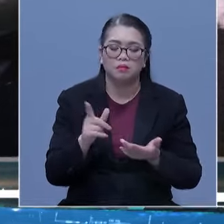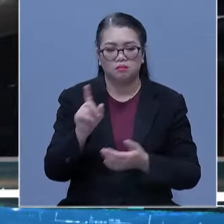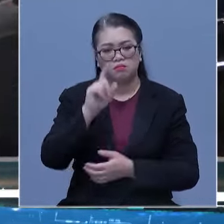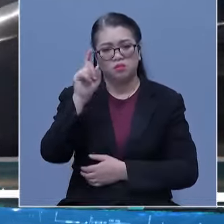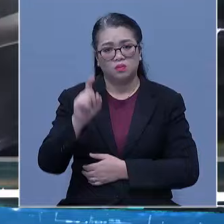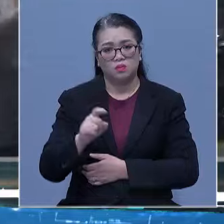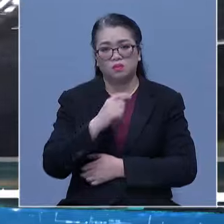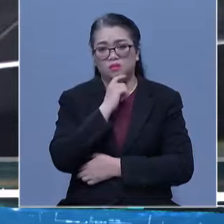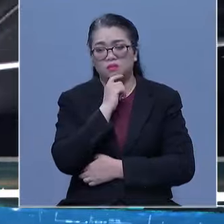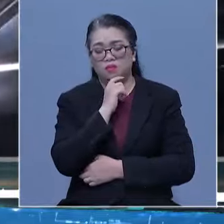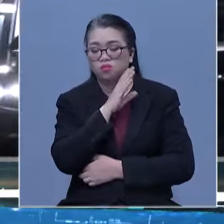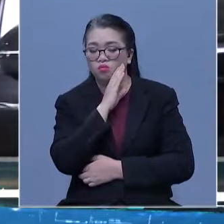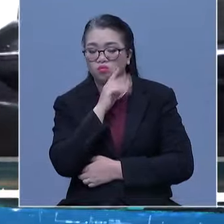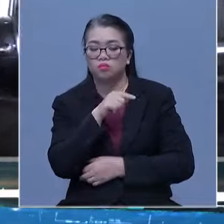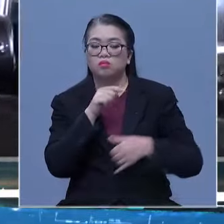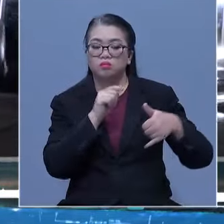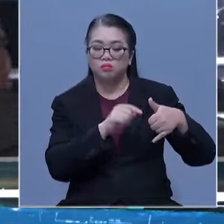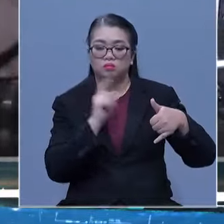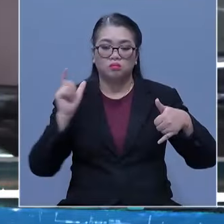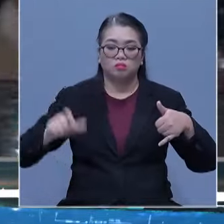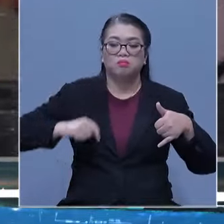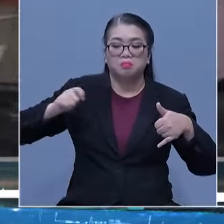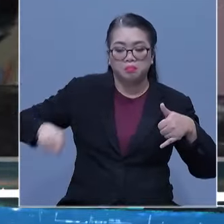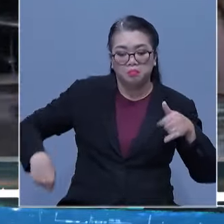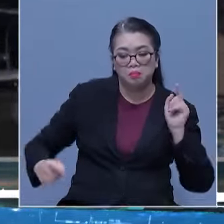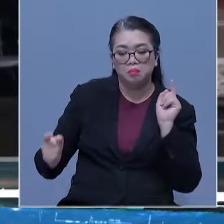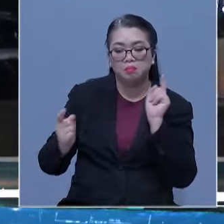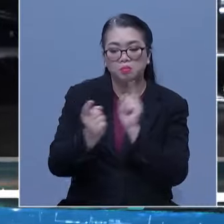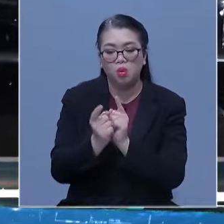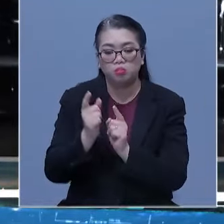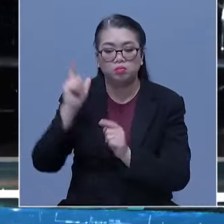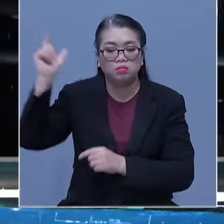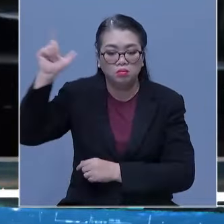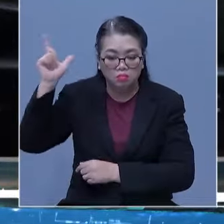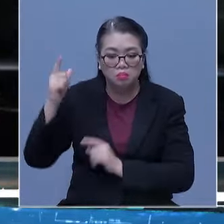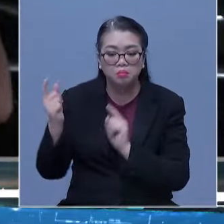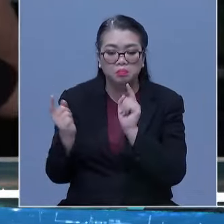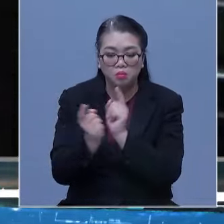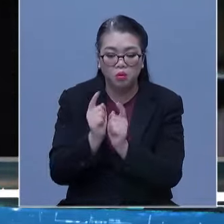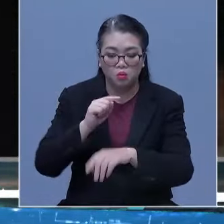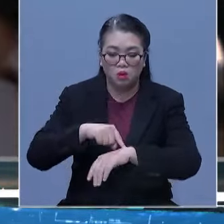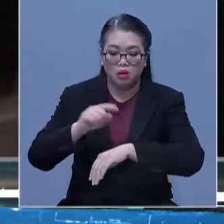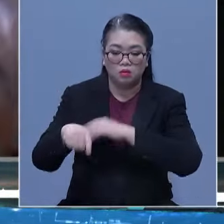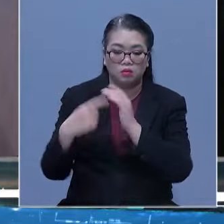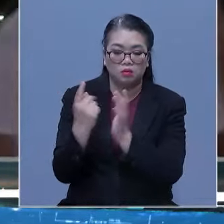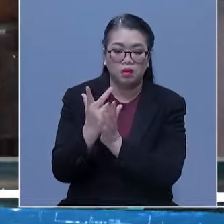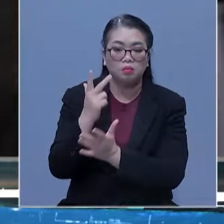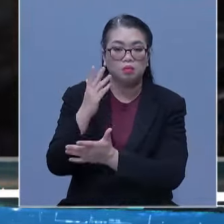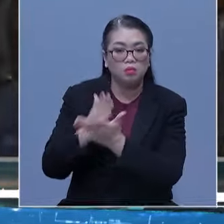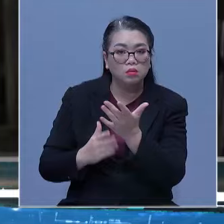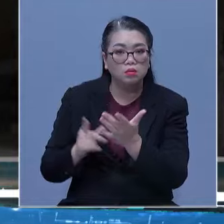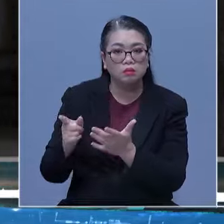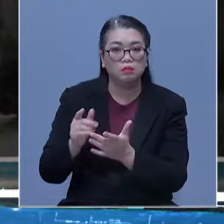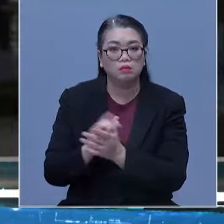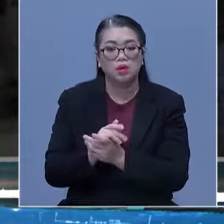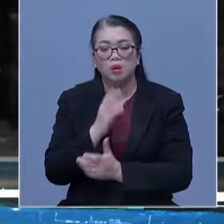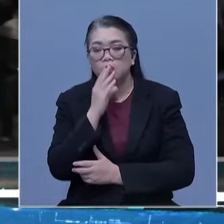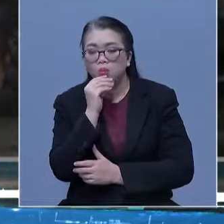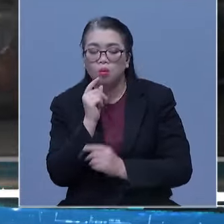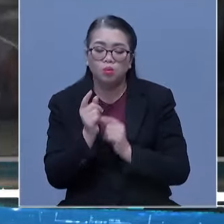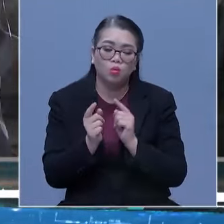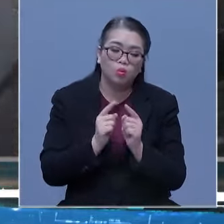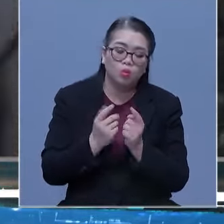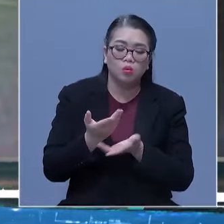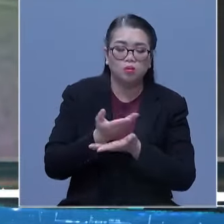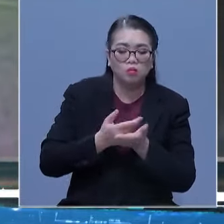สงสัยว่าแล้วการที่สมเด็จฮุนเซ็นมาที่บ้านจันทร์สองรามาพบคุณทักษิณใช้เวลาประมาณ 3ชมครึ่งแบบเนี้ยในการพูดคุยกัน